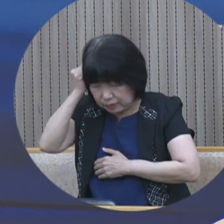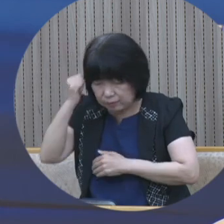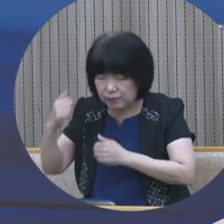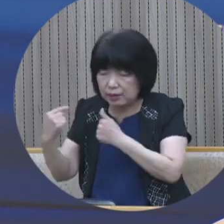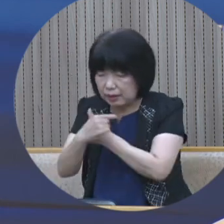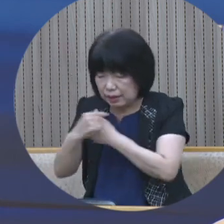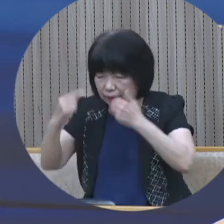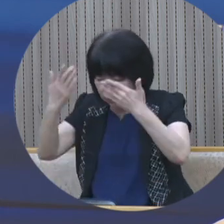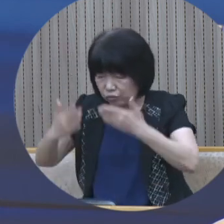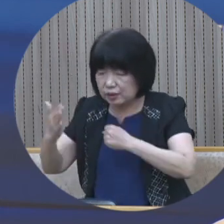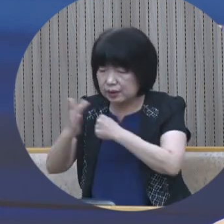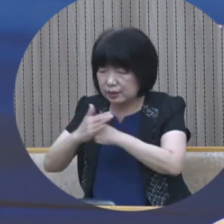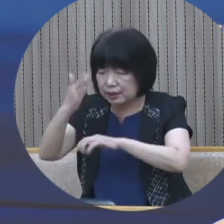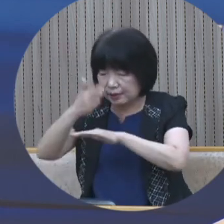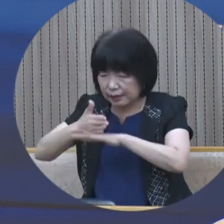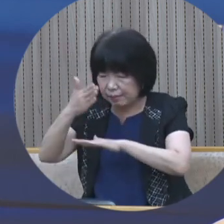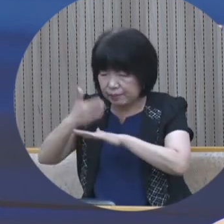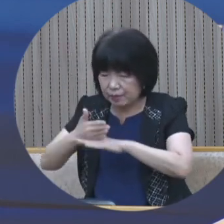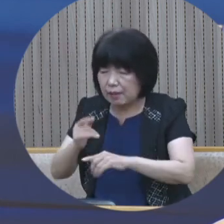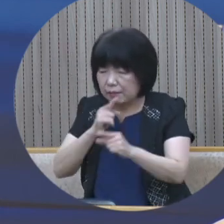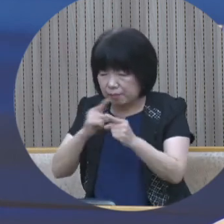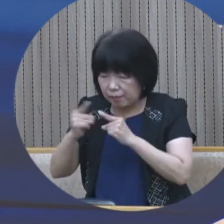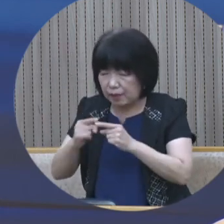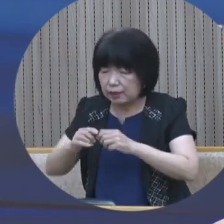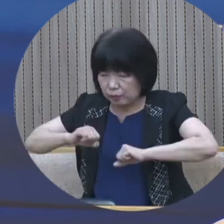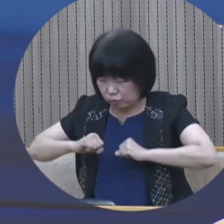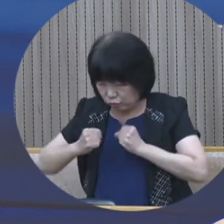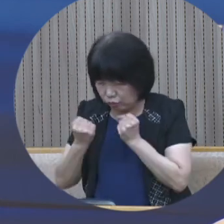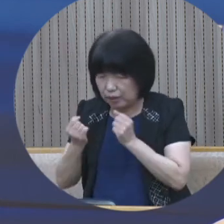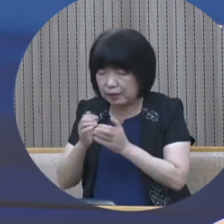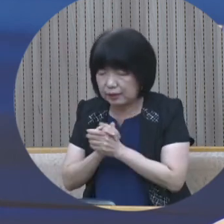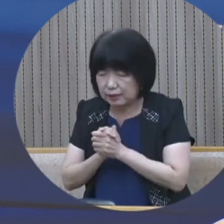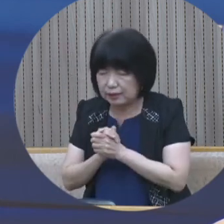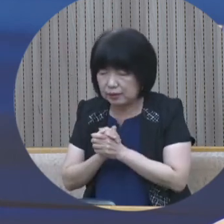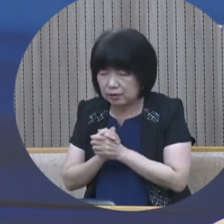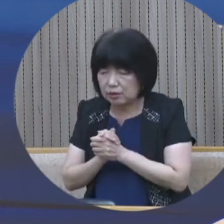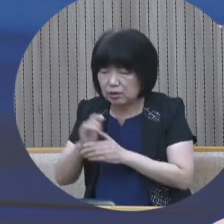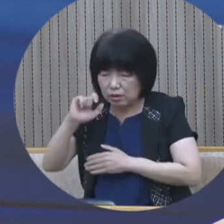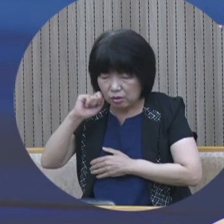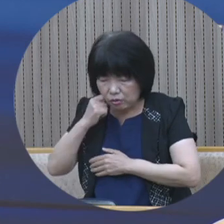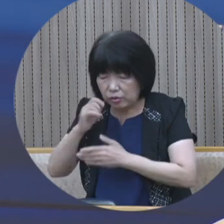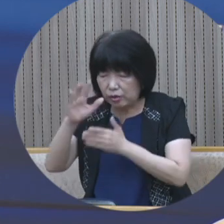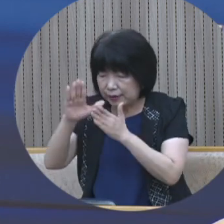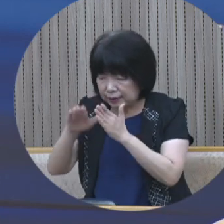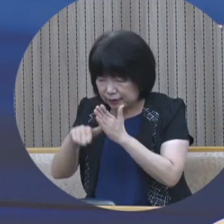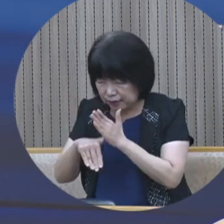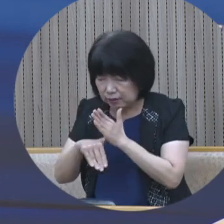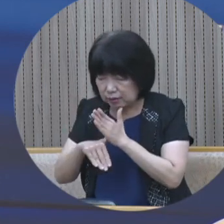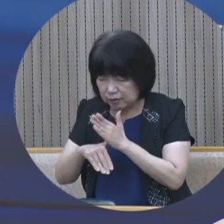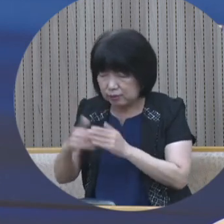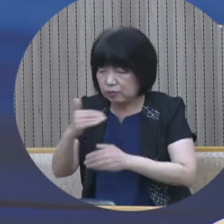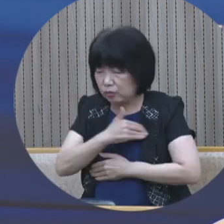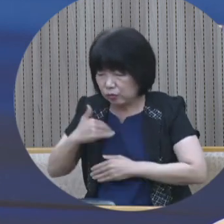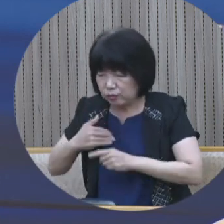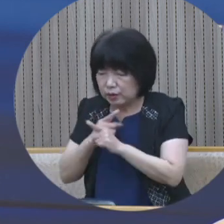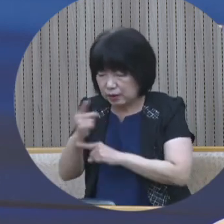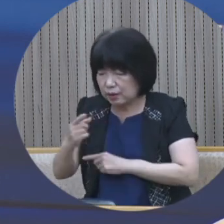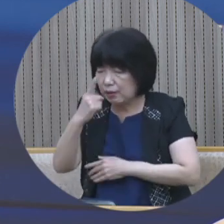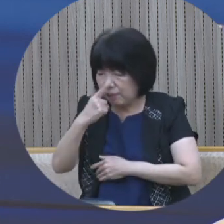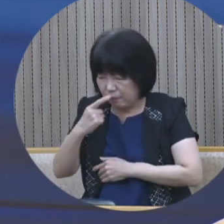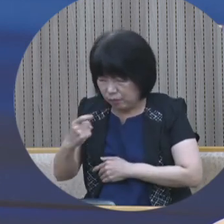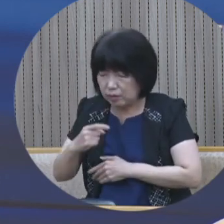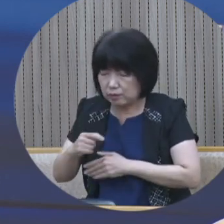가르치신 것 감사합니다. 말씀에 순종하며 이 어려운 시대를 거뜬히 이겨내는